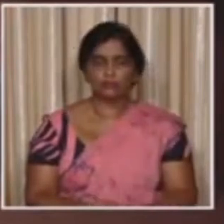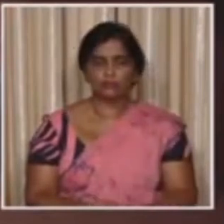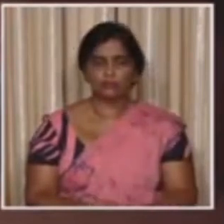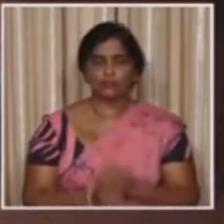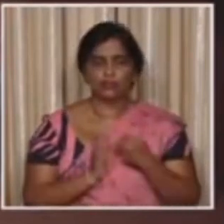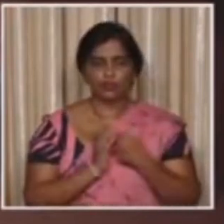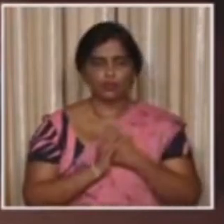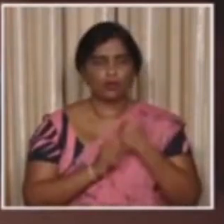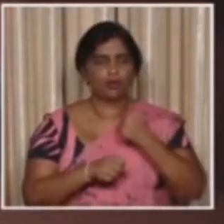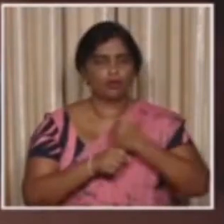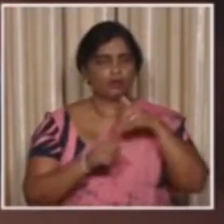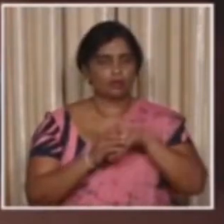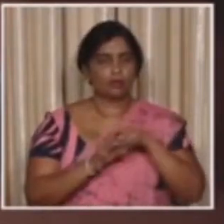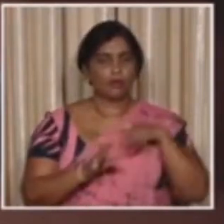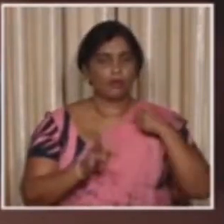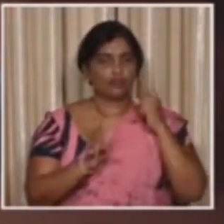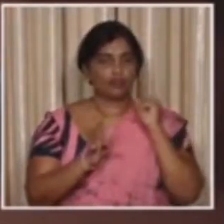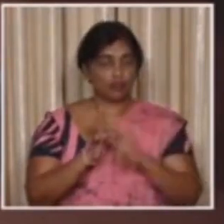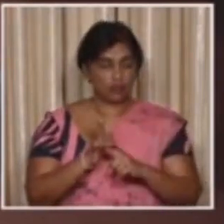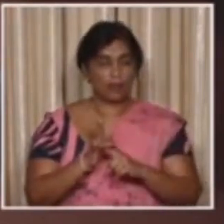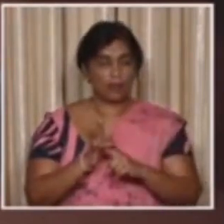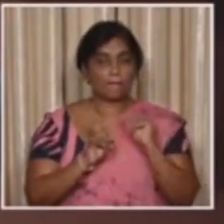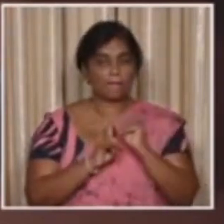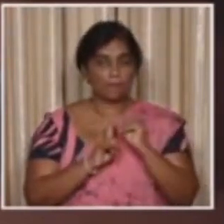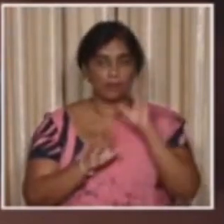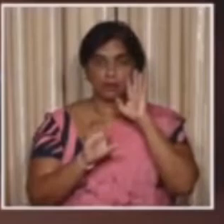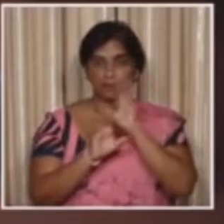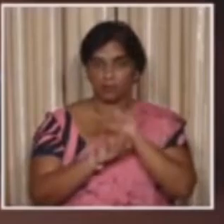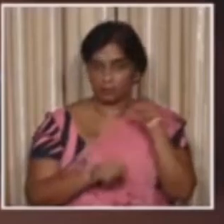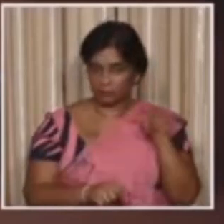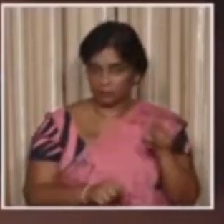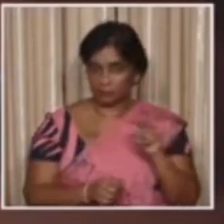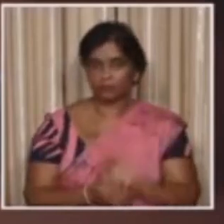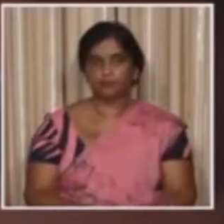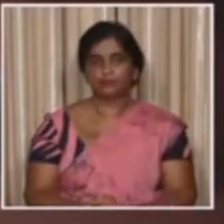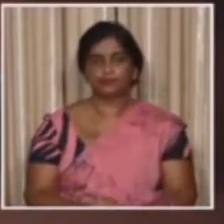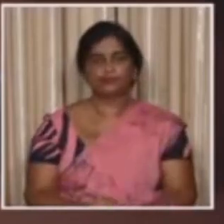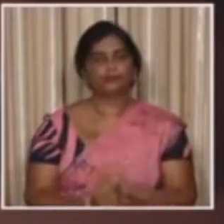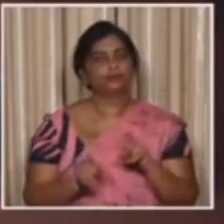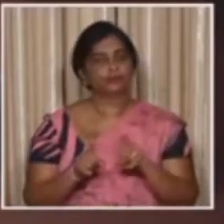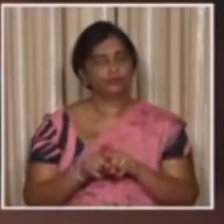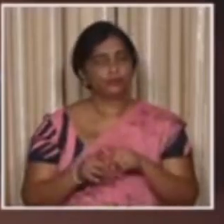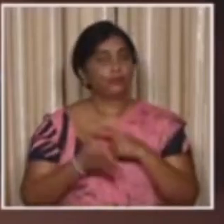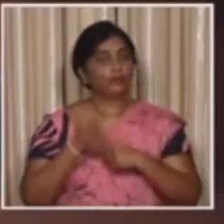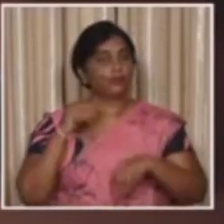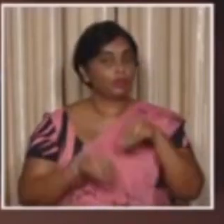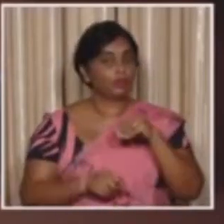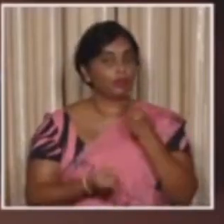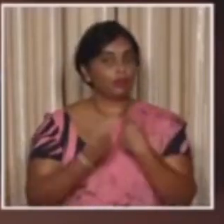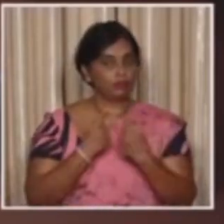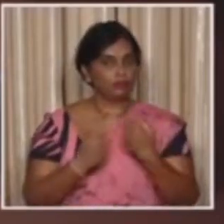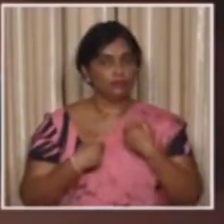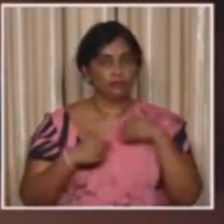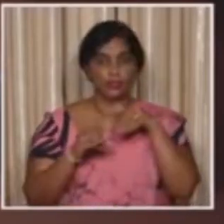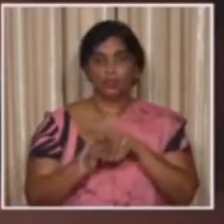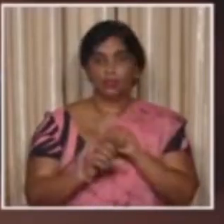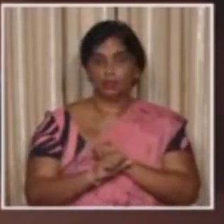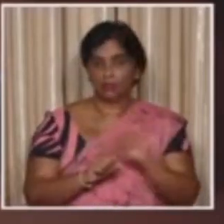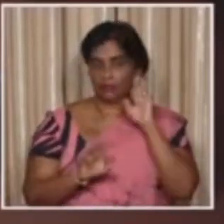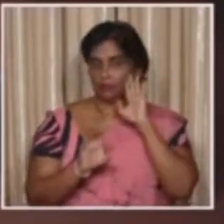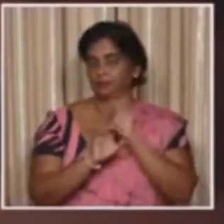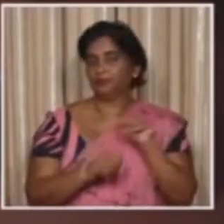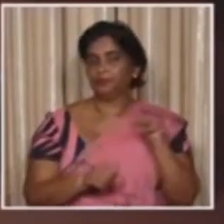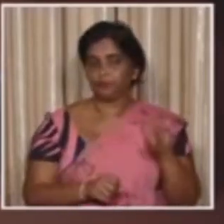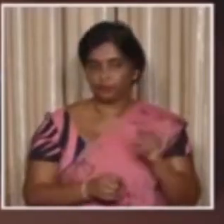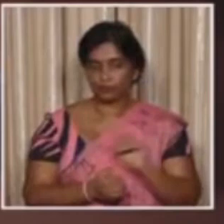ගරු ආණ්ඩු පක්ෂ ප්‍රධාන සංවිධායක ප්‍රසන්න රණතුංග විසින් කරපු ප්‍රකාශයකුත් ඒ වගේම ඡන්දේ විමසීමේදී අපි නොසිටීම් පිළිබඳව කරපු